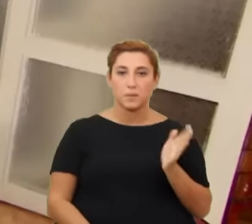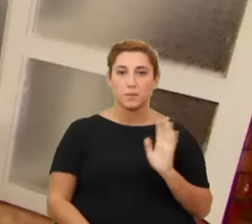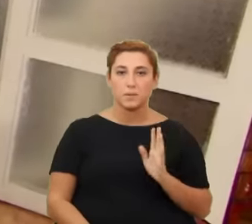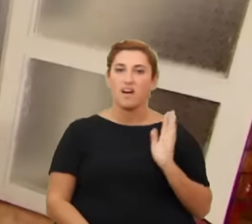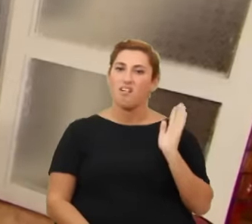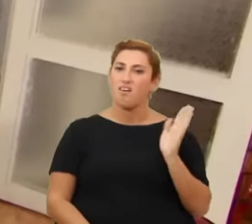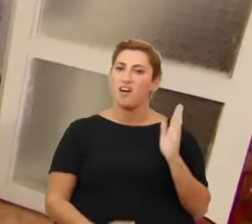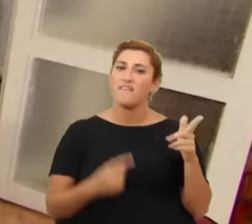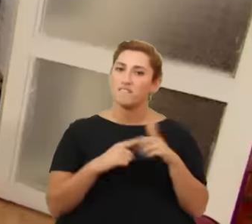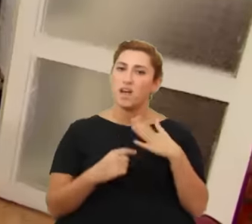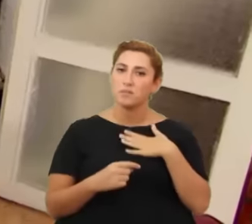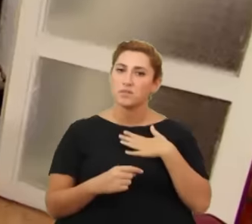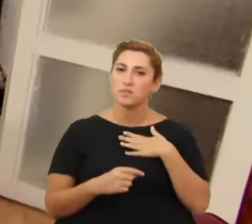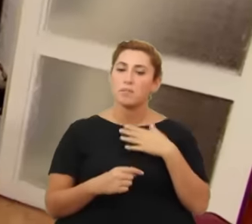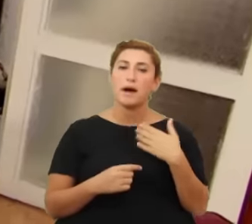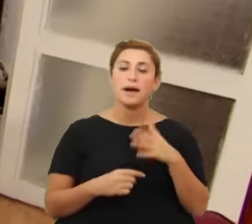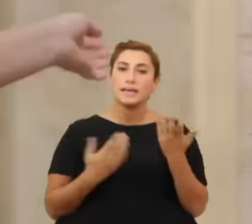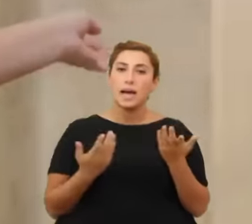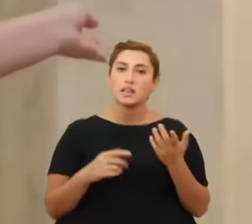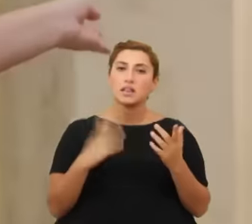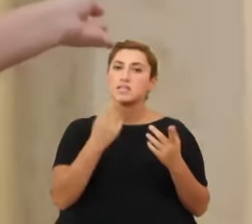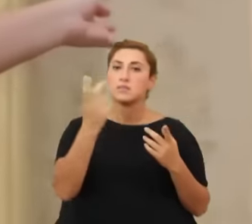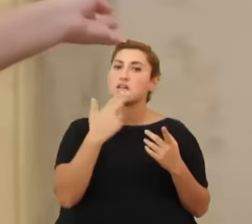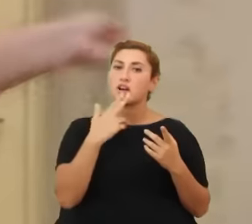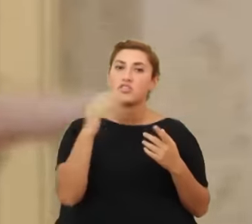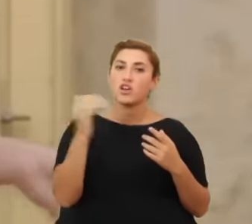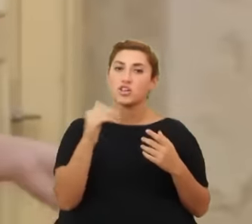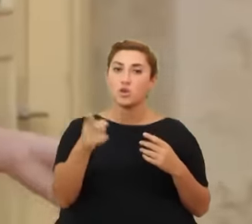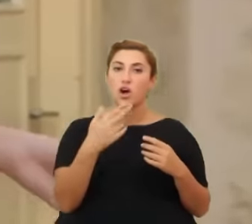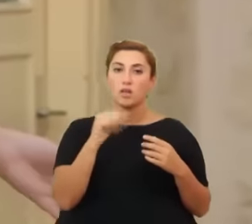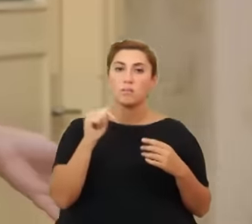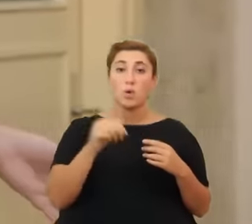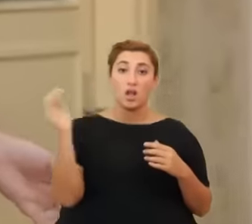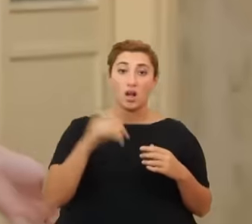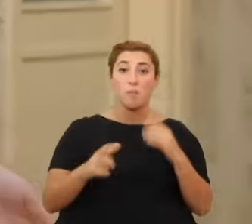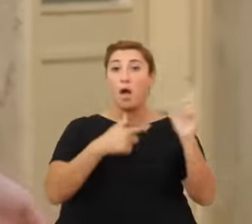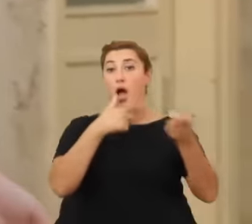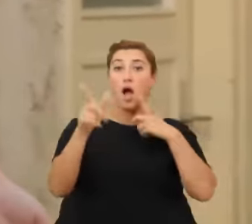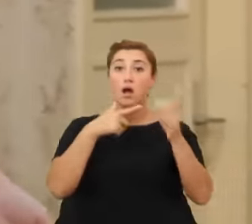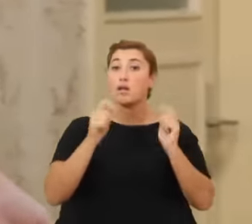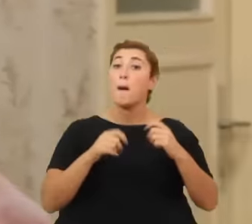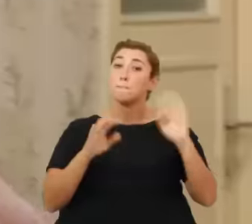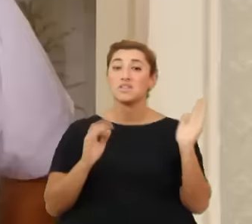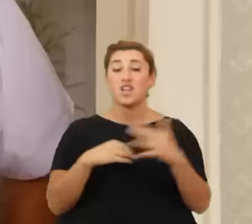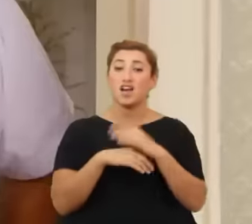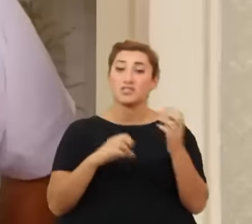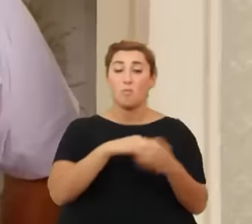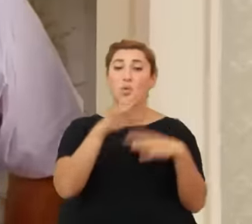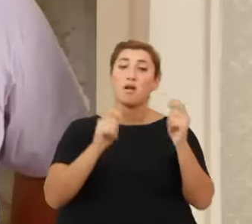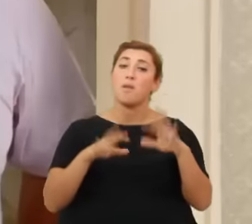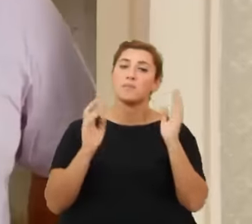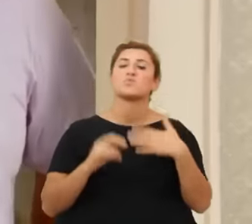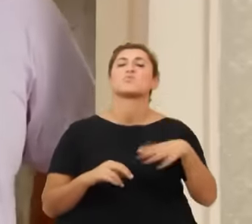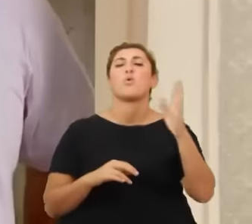Oh. Ay Fehmi'ciğim. Ay yani nasıl bir kadın gelecekmiş şimdi? Kadın böyle gelip avaz avaz bağırıp çağırmasın, akşam ortalığı